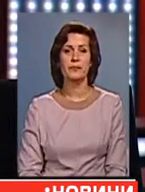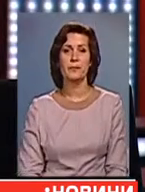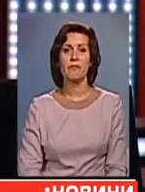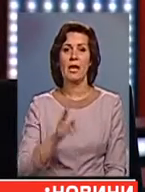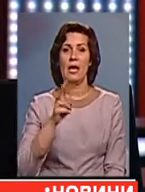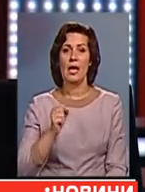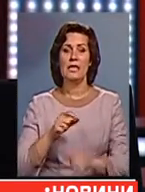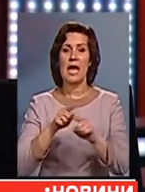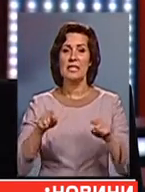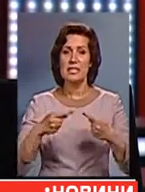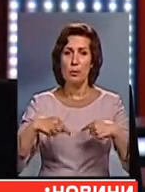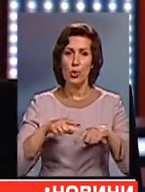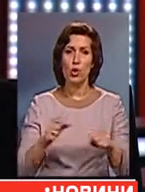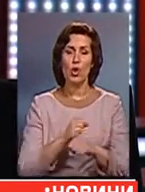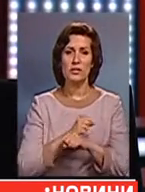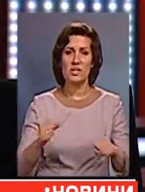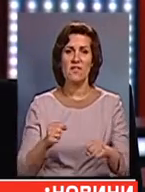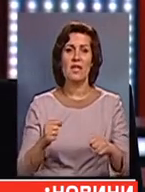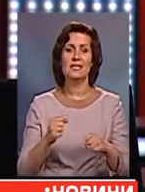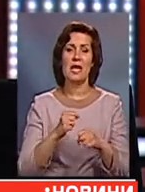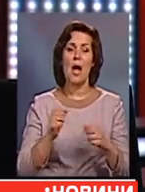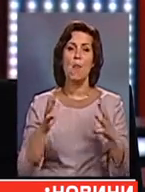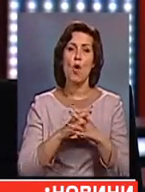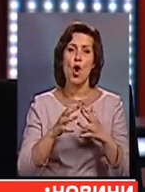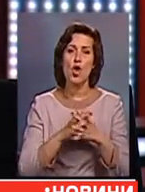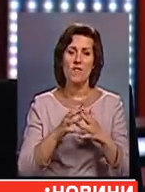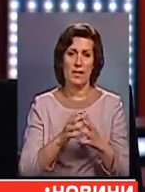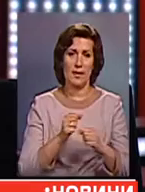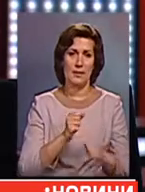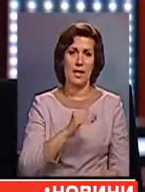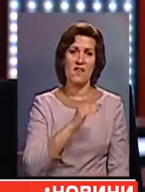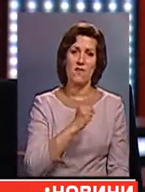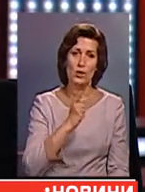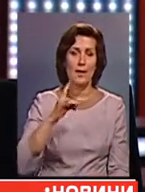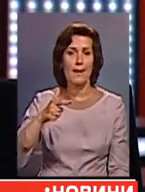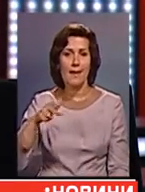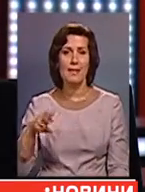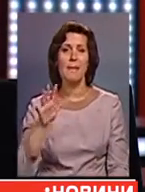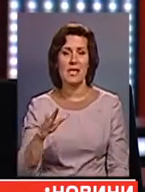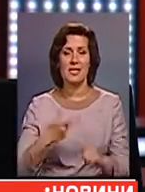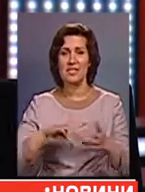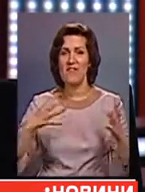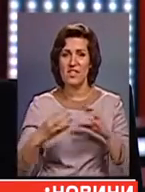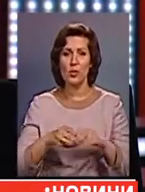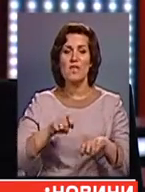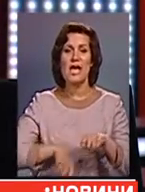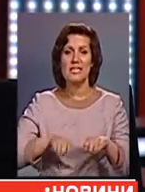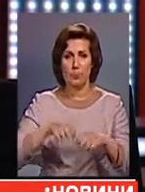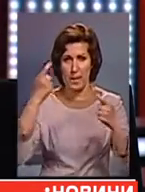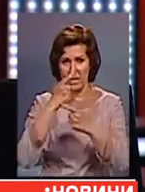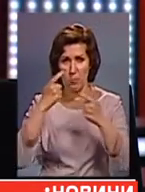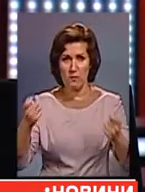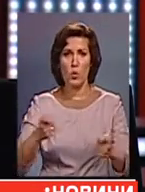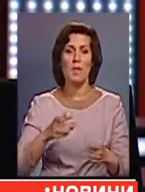На дільничних пунктах розірвалися бойові гранати F1 та РГД-5. Це висновки експертів-піротехніків, повідомили у